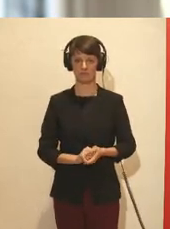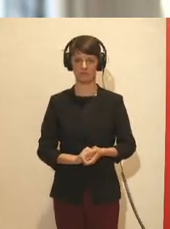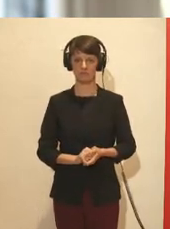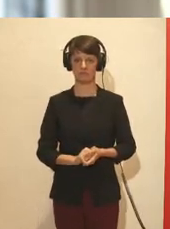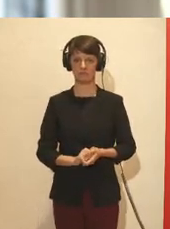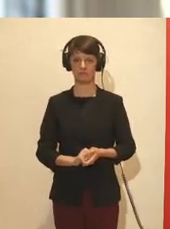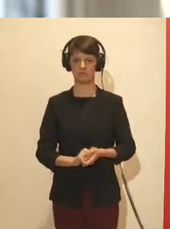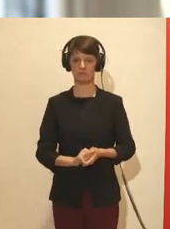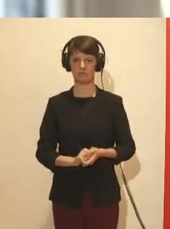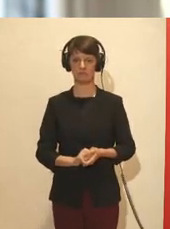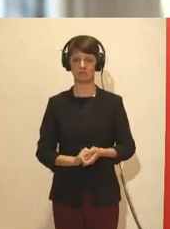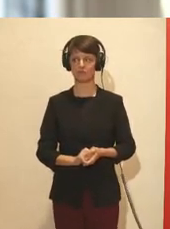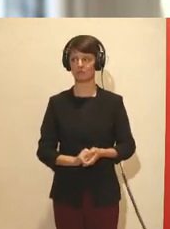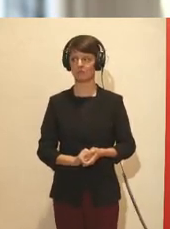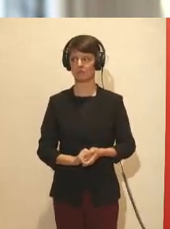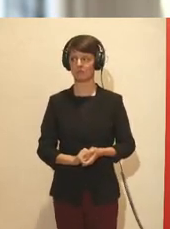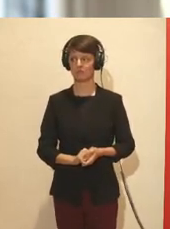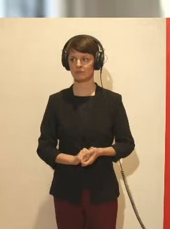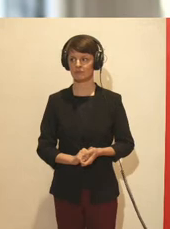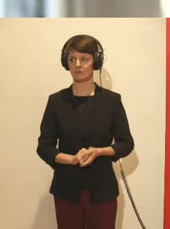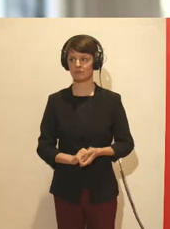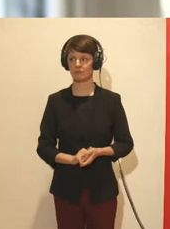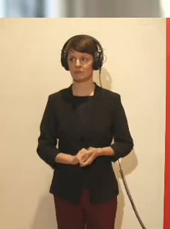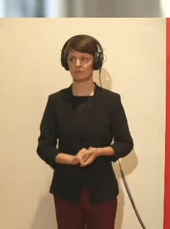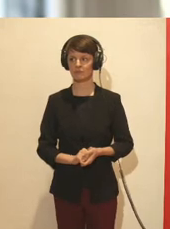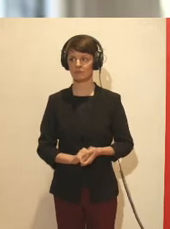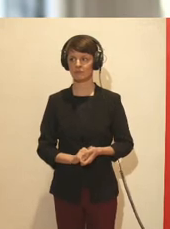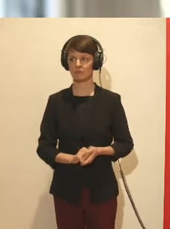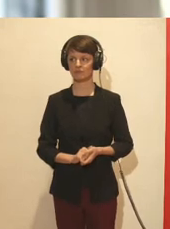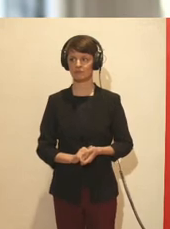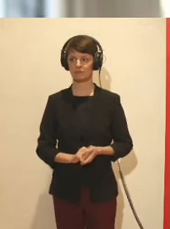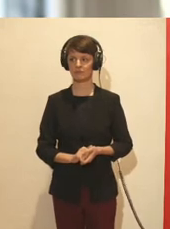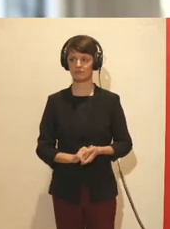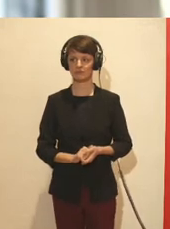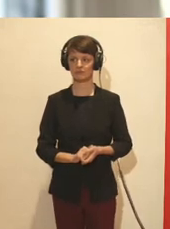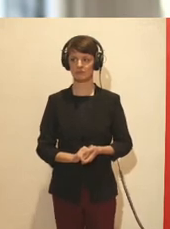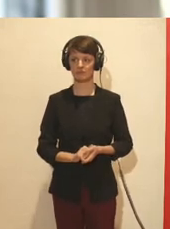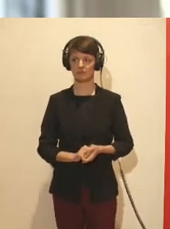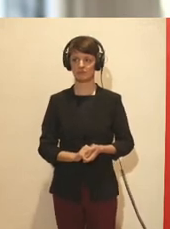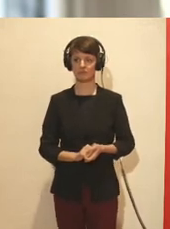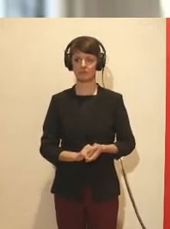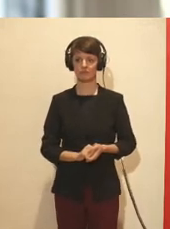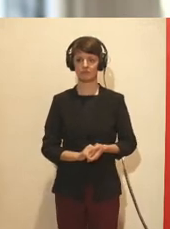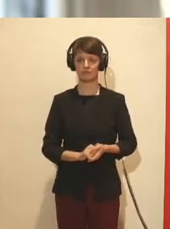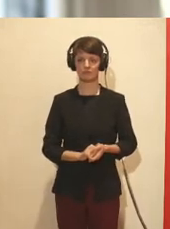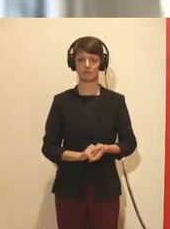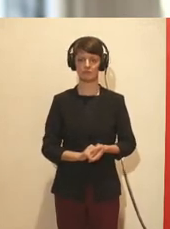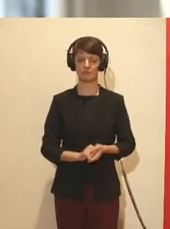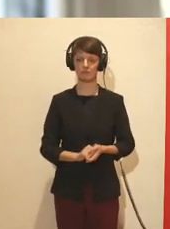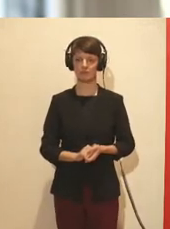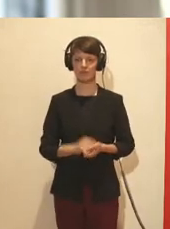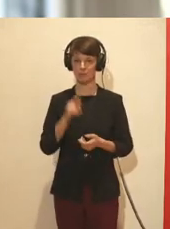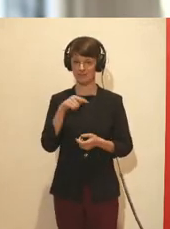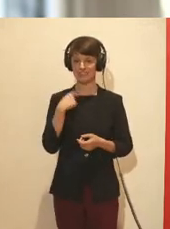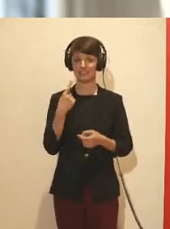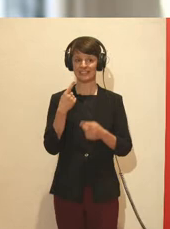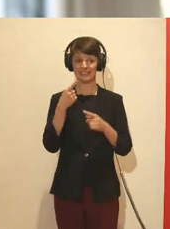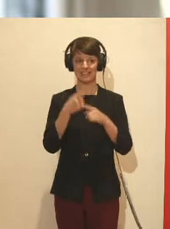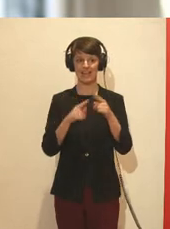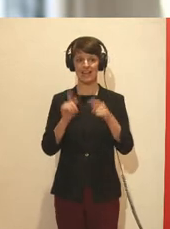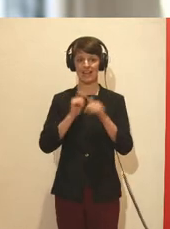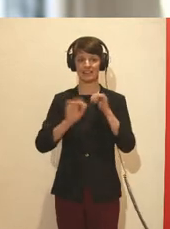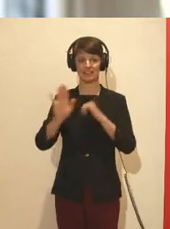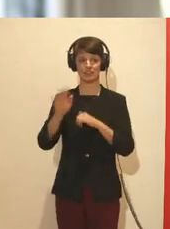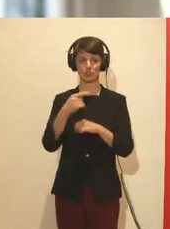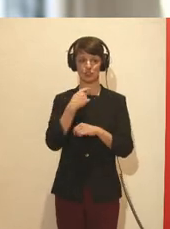ich denke das muss teil man sollte mir und seien daher ist die stille im